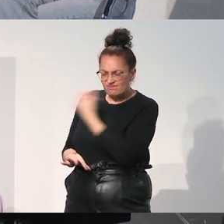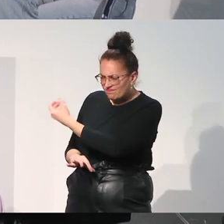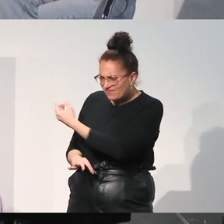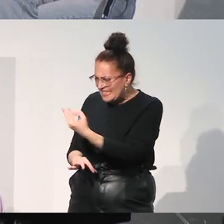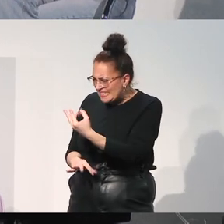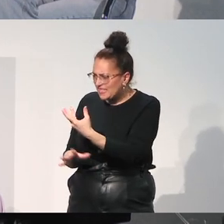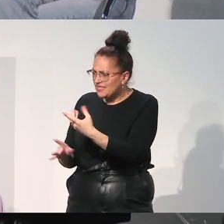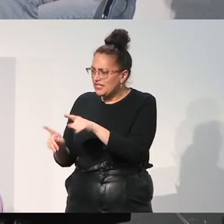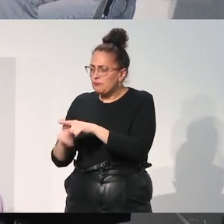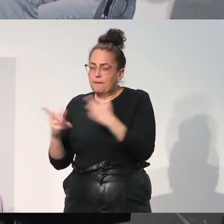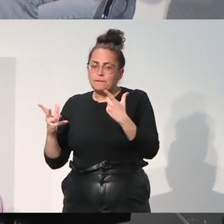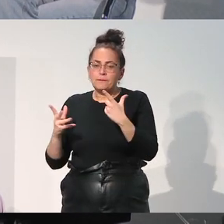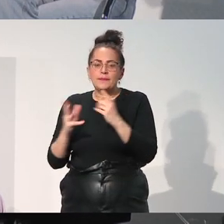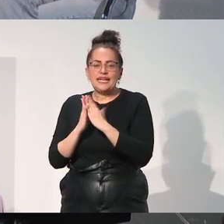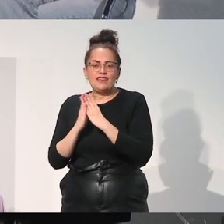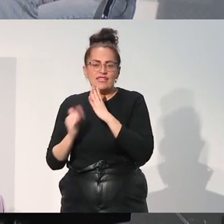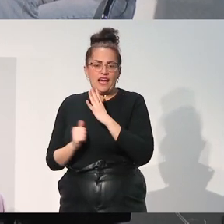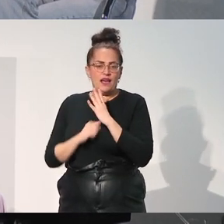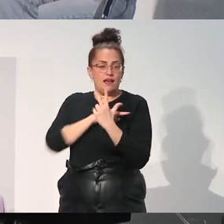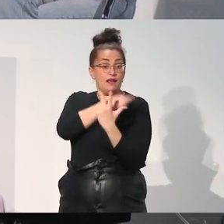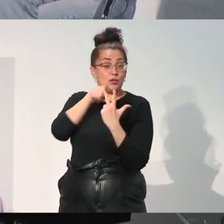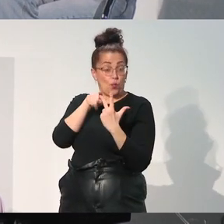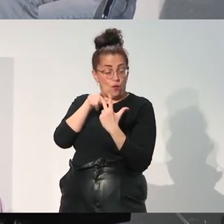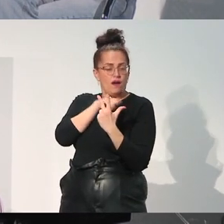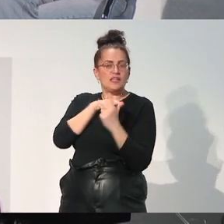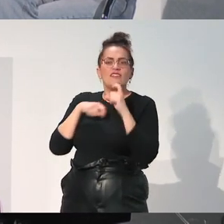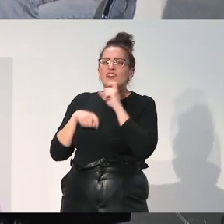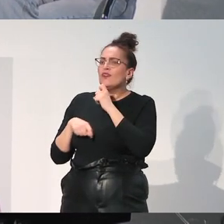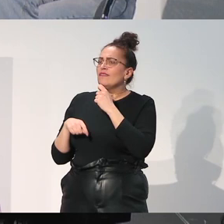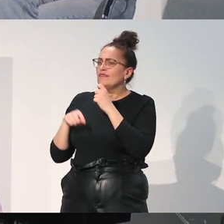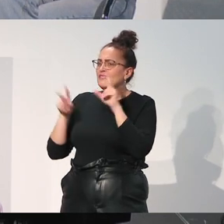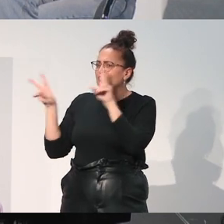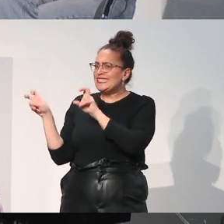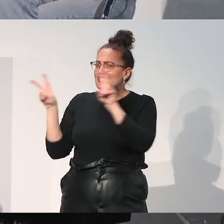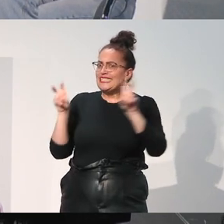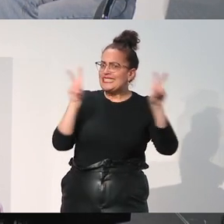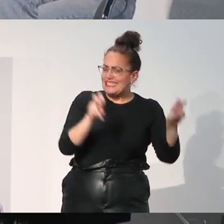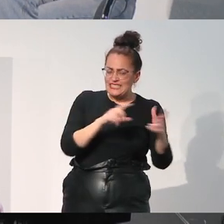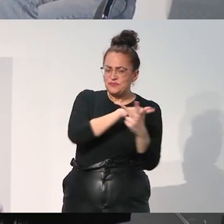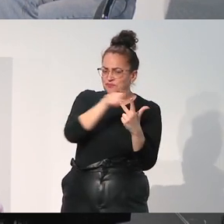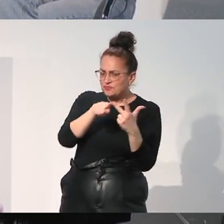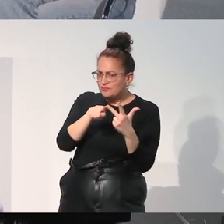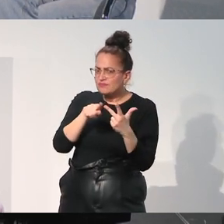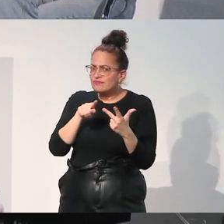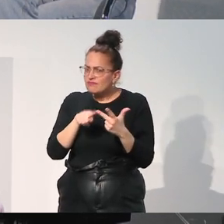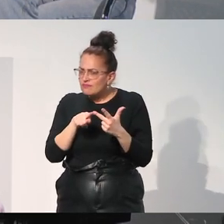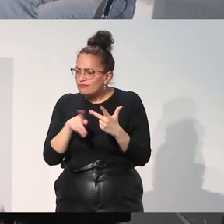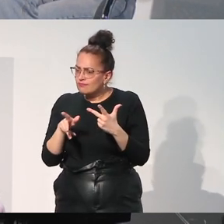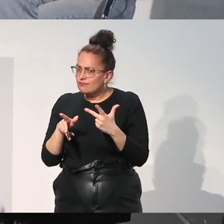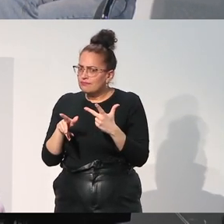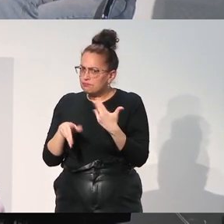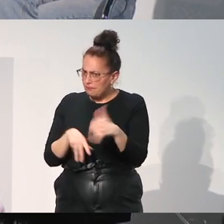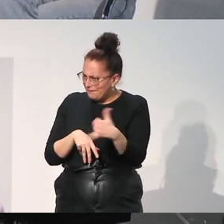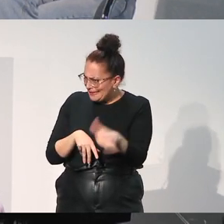la fin d'une trilogie, après les deux titres que j'évoquais au tout début de la rencontre. Pourtant, dans votre livre, vous évoquez déjà d'autres